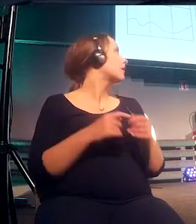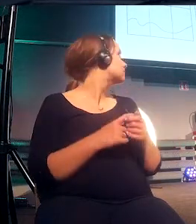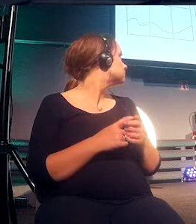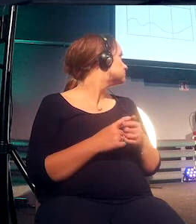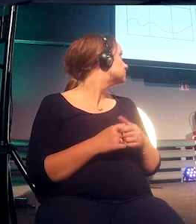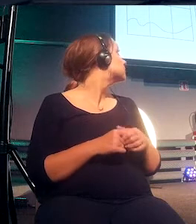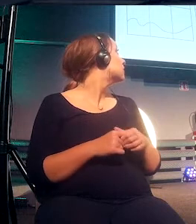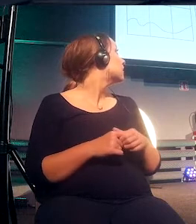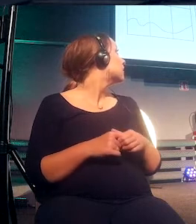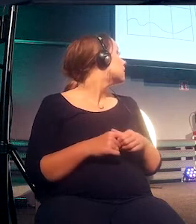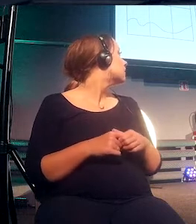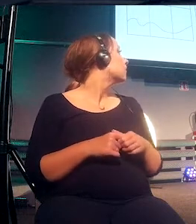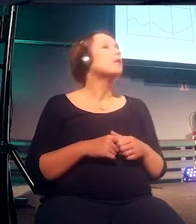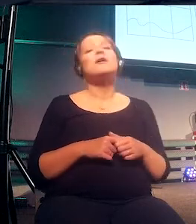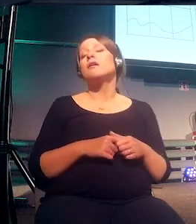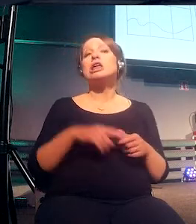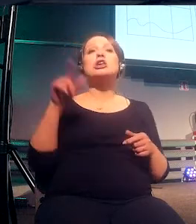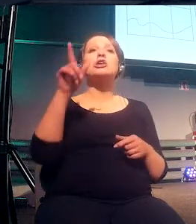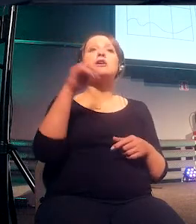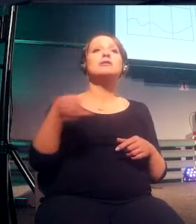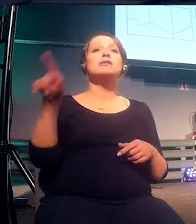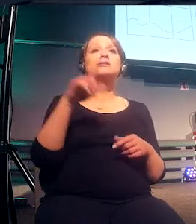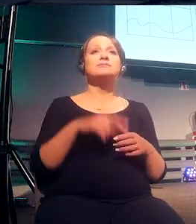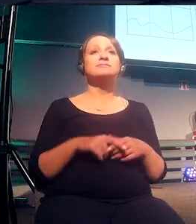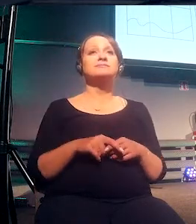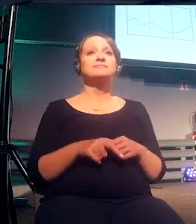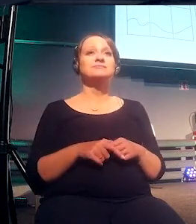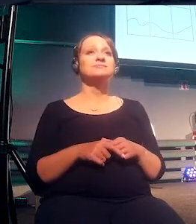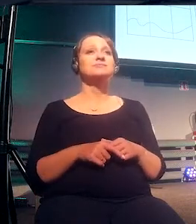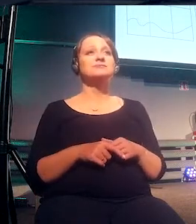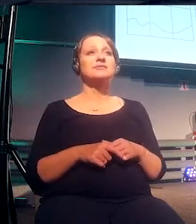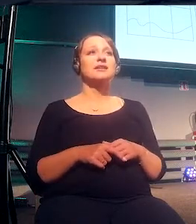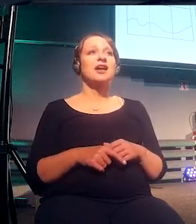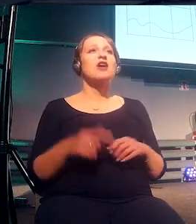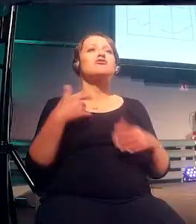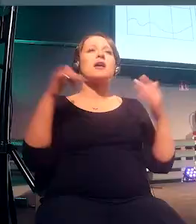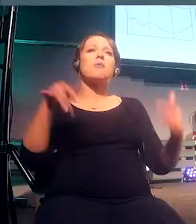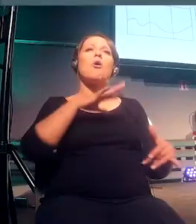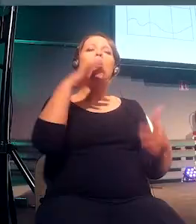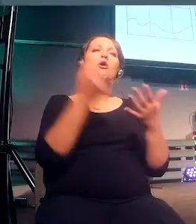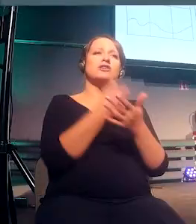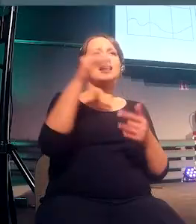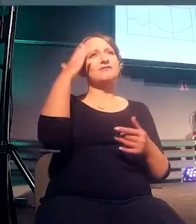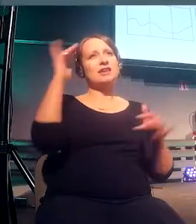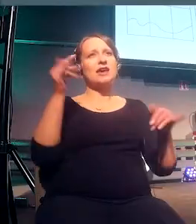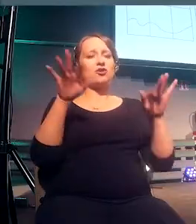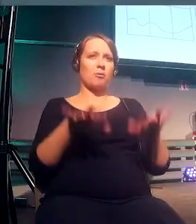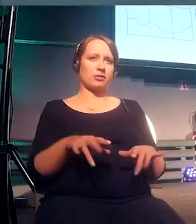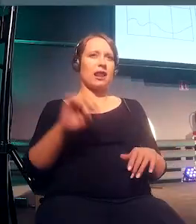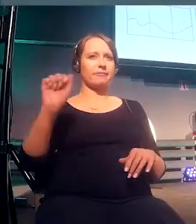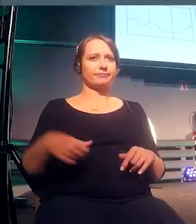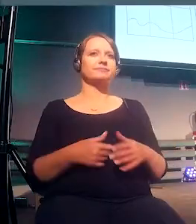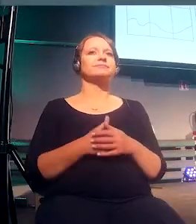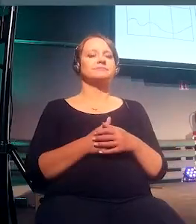wszystkich zachodnich społeczeństw, które są w stanie w sposób w pełni sprawny korzystać z komputerów. Według tych badań